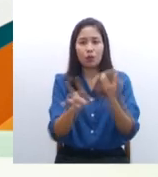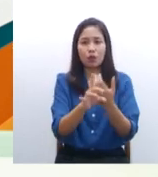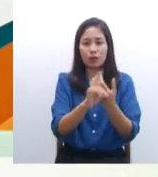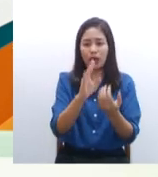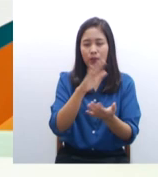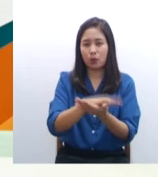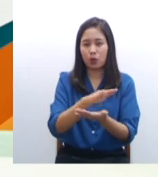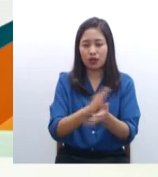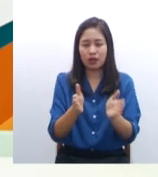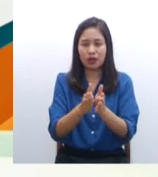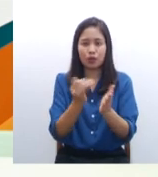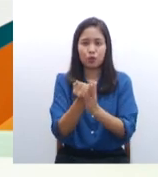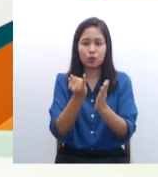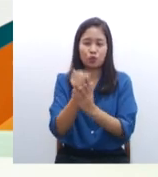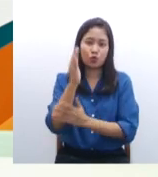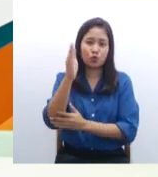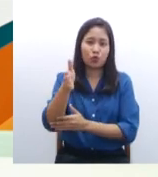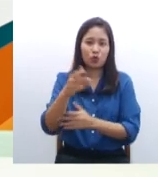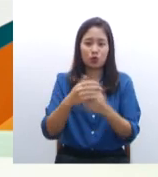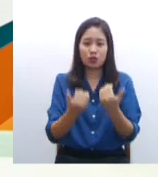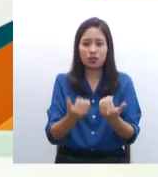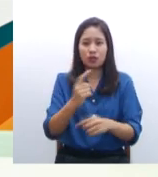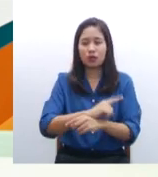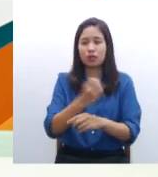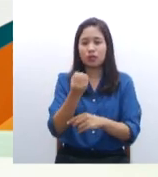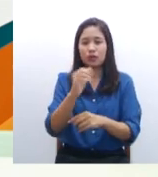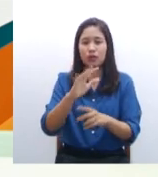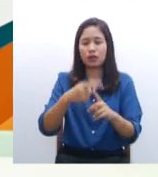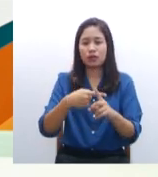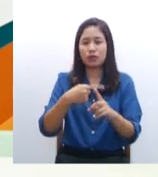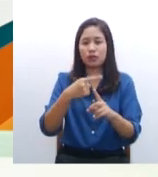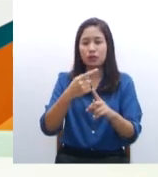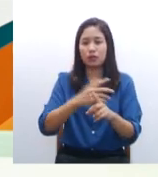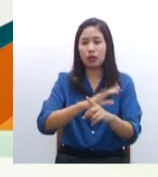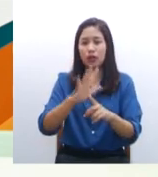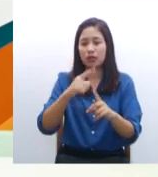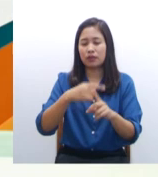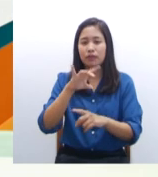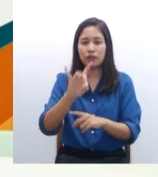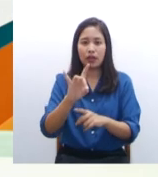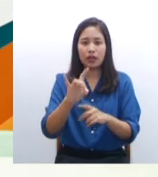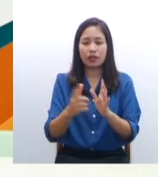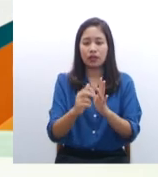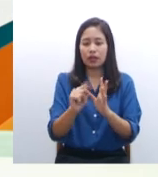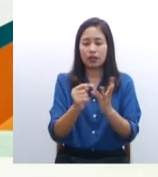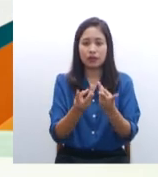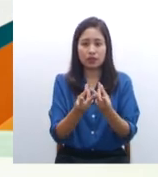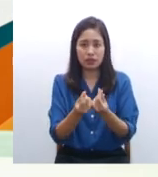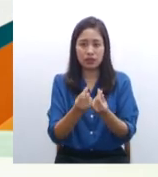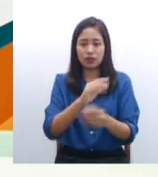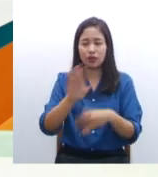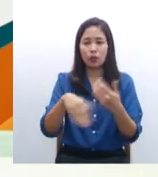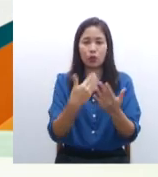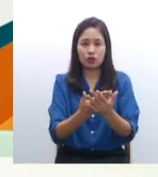างถูกต้องต่อไปนะครับดังนั้นในวันที่15สิงหาคม2562นะครับสำนักงานเขตพื้นที่การศึกษาทุกเขตพื้น